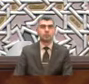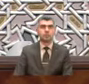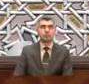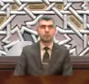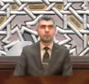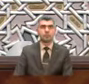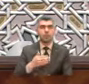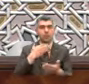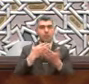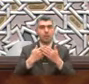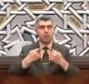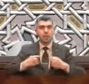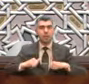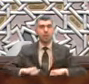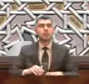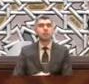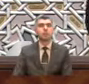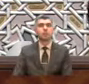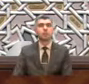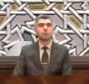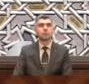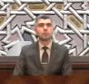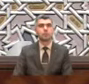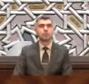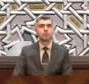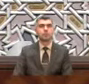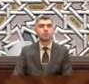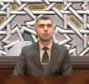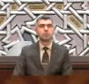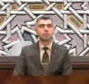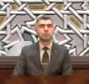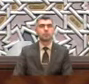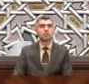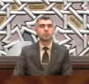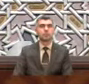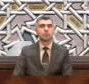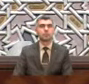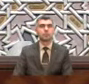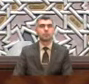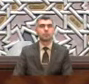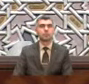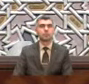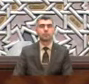شكرا سيدة الرئيسة. سيد الوزير، تعقيبي هذا في بحال بجوج معارضة. تفضلي تفضلي